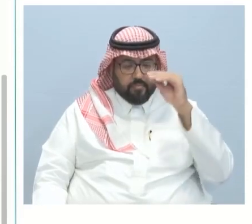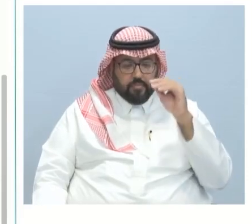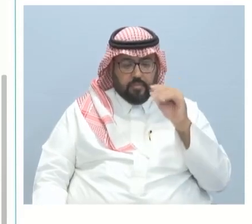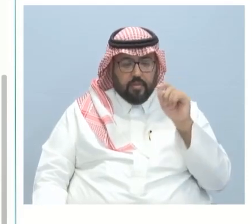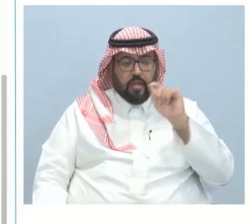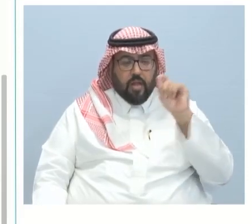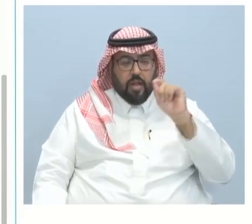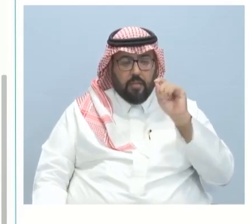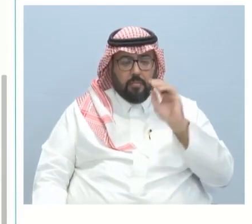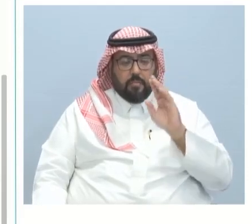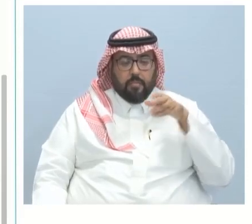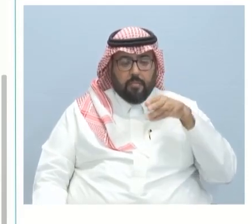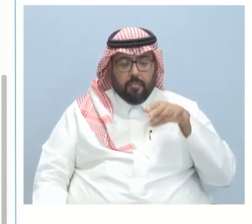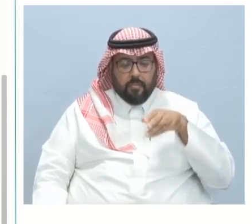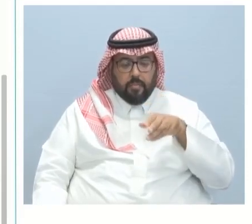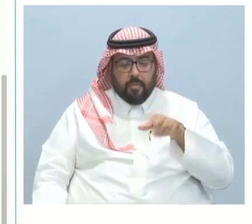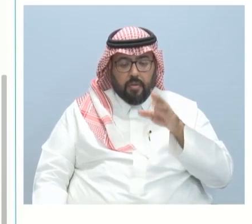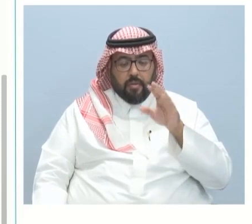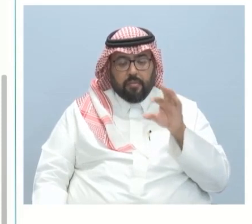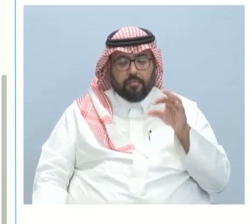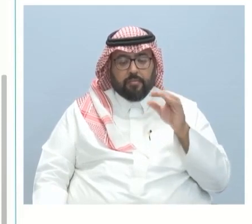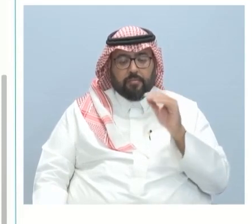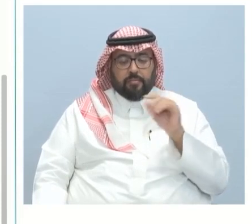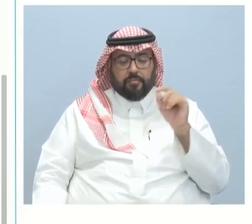القلم من خلال فئات العرض